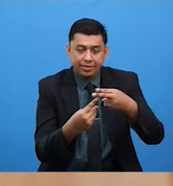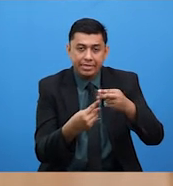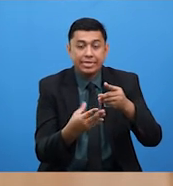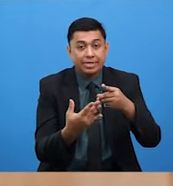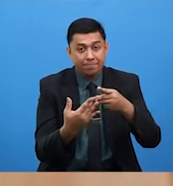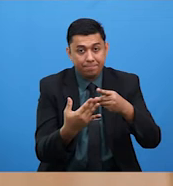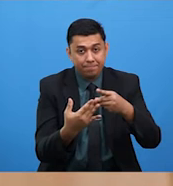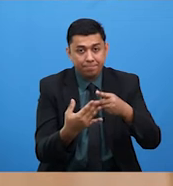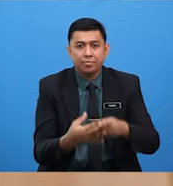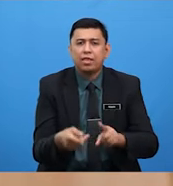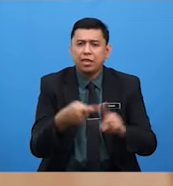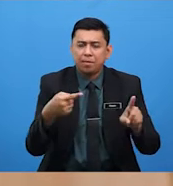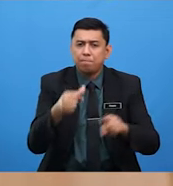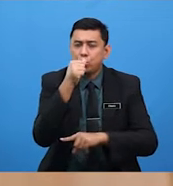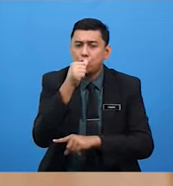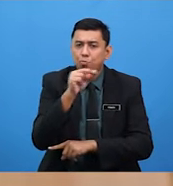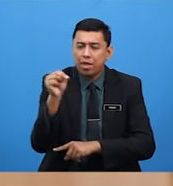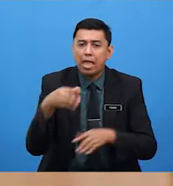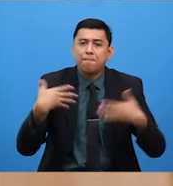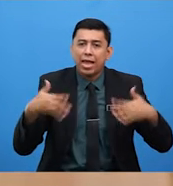dari minuman panas.